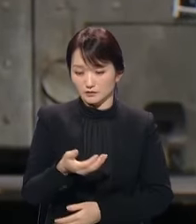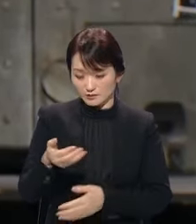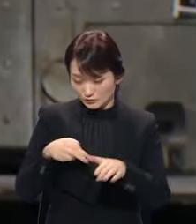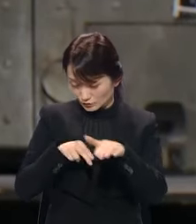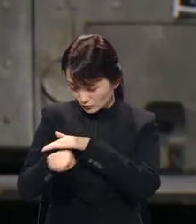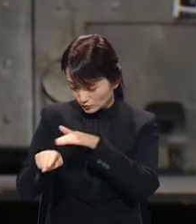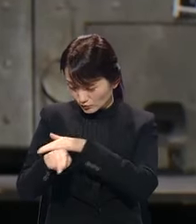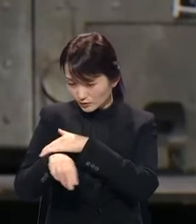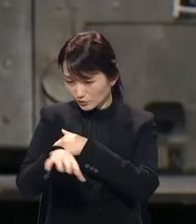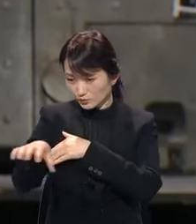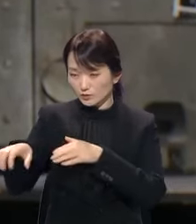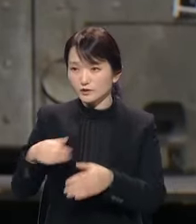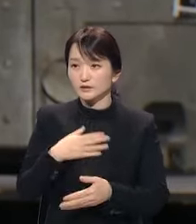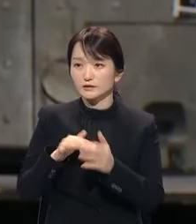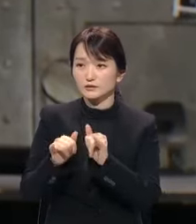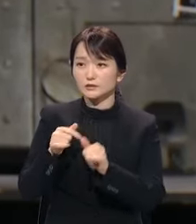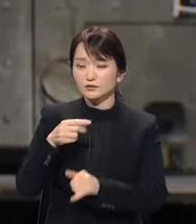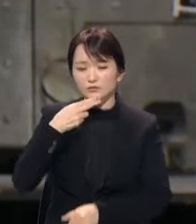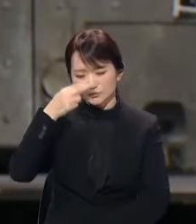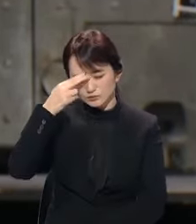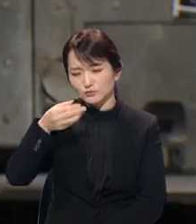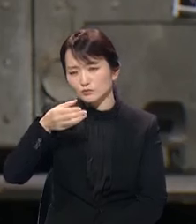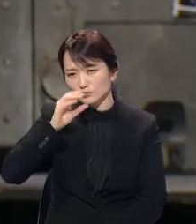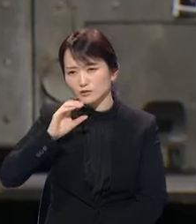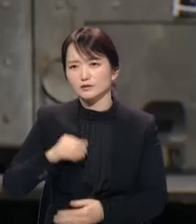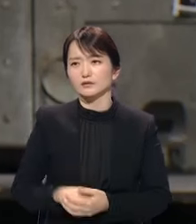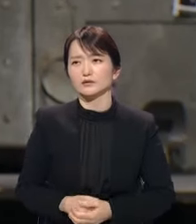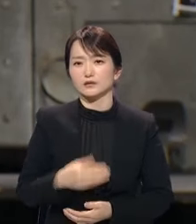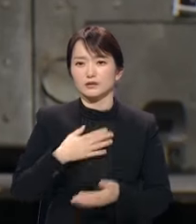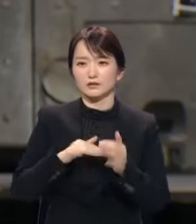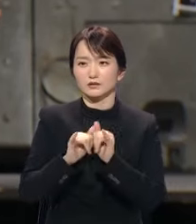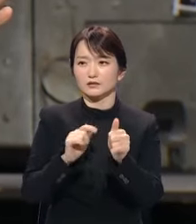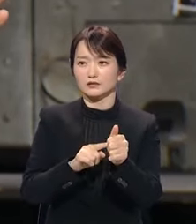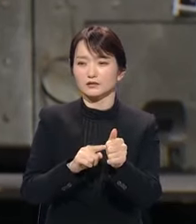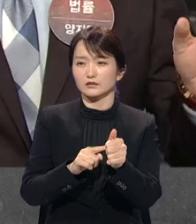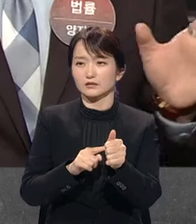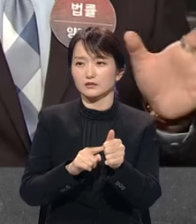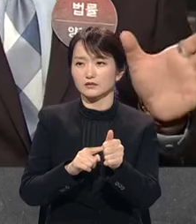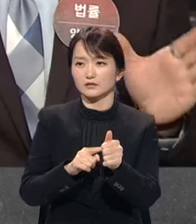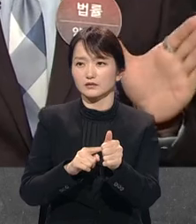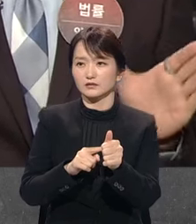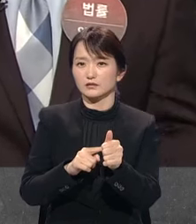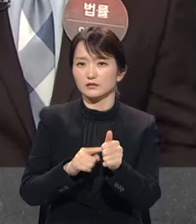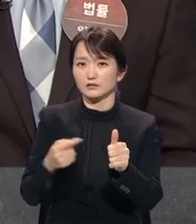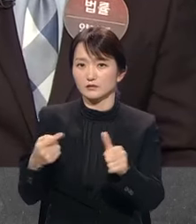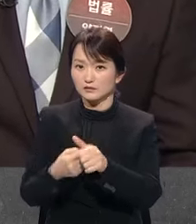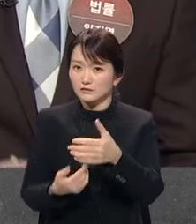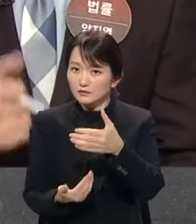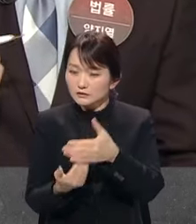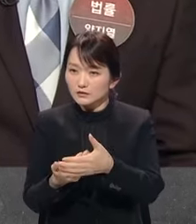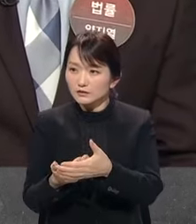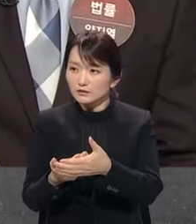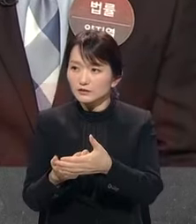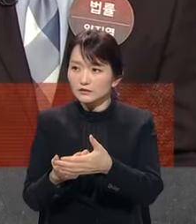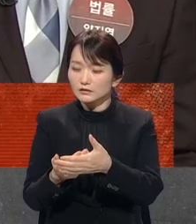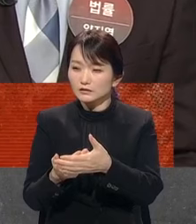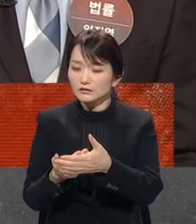또 지인들 만나서 술 마시고 막 그랬다고 했잖아요. 근데 그 지인에게 그 살인사건이니까 크게 뉴스가 났을 거 아닙니까? 그 사건